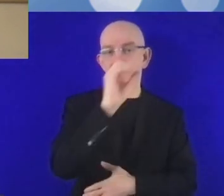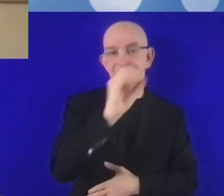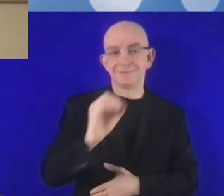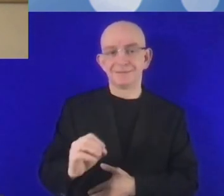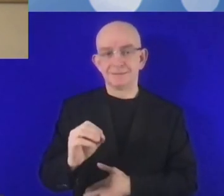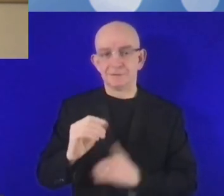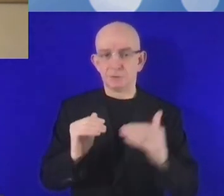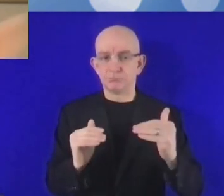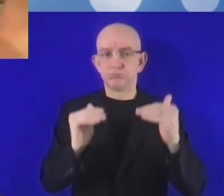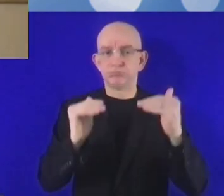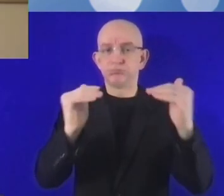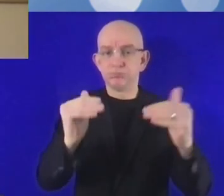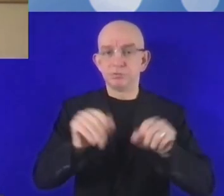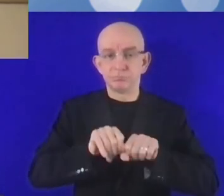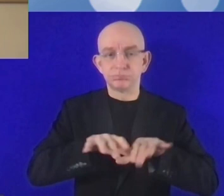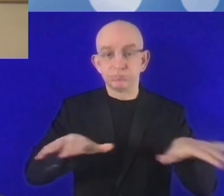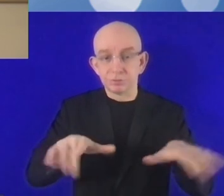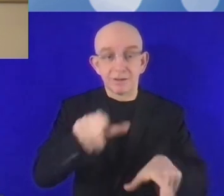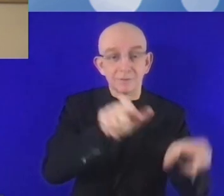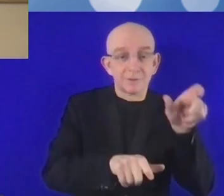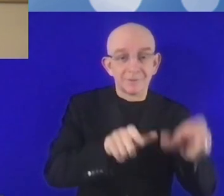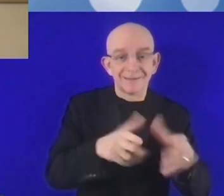少可以有3G 技术的使用。